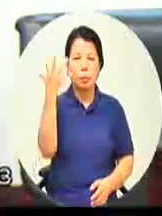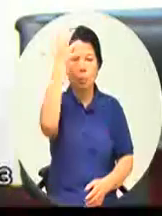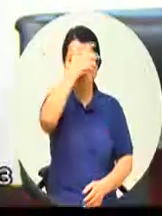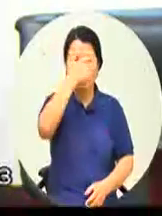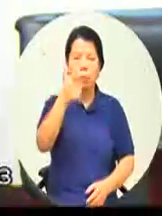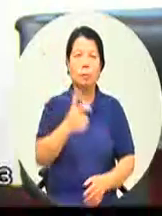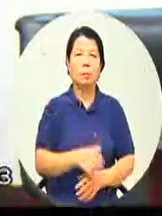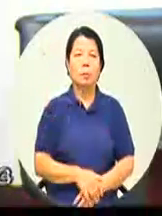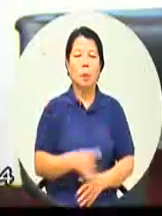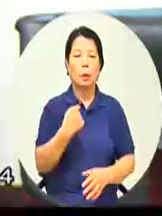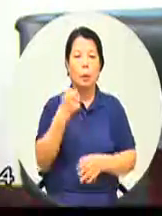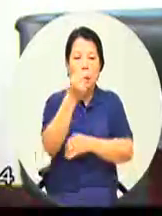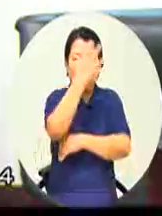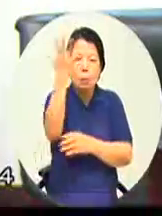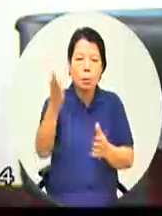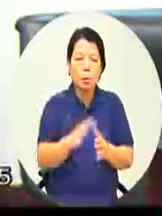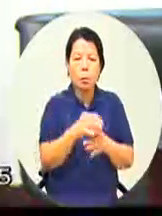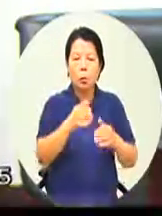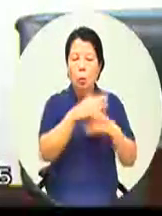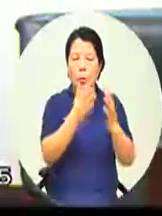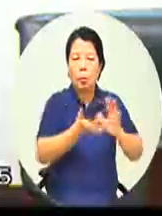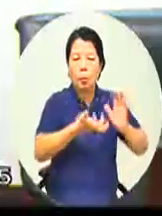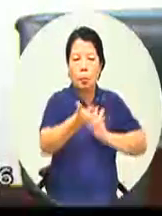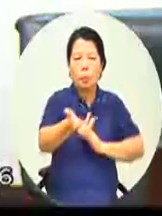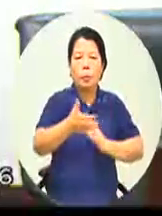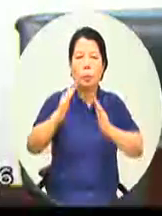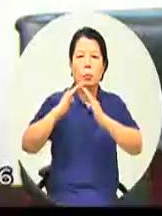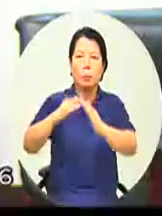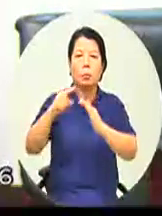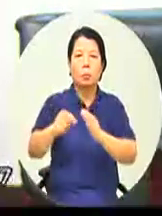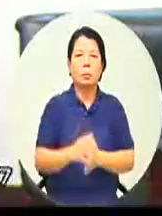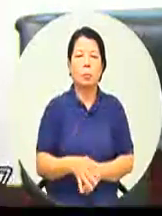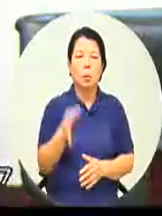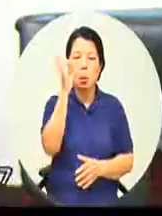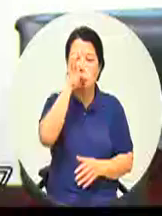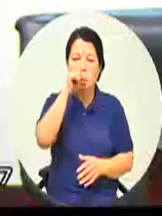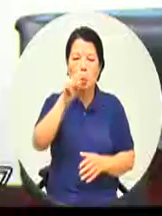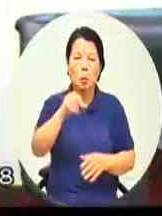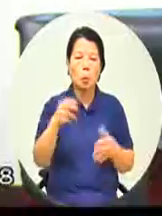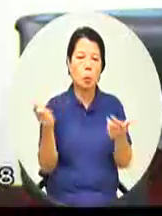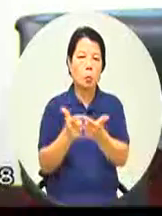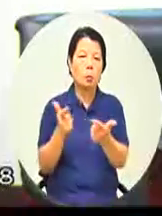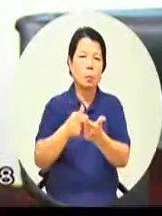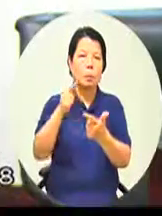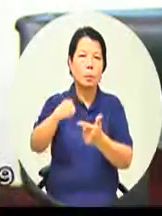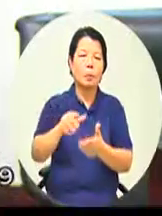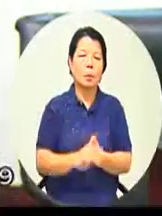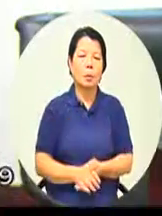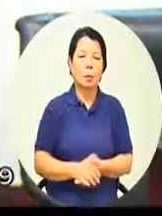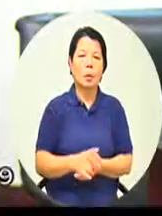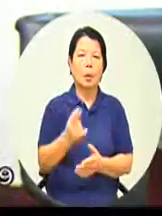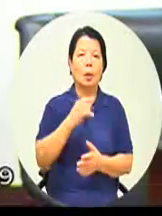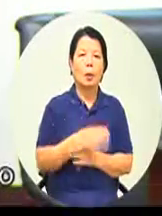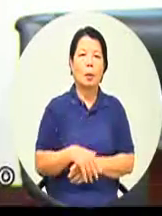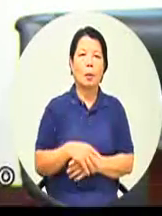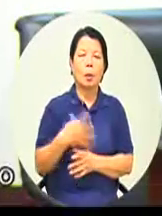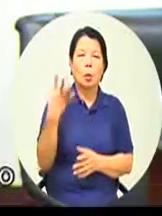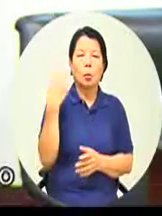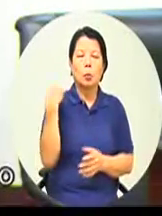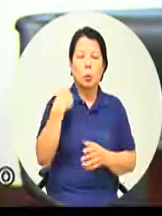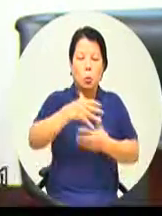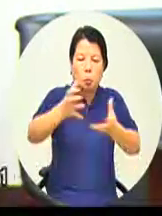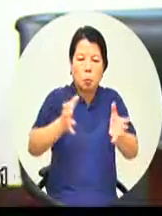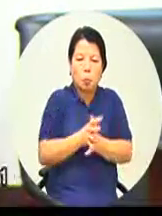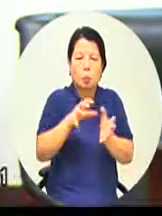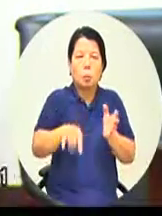以较少年家伊拢会搬，会去另外找一个较适当个所在。当然，咱个旧部落个学生啊会产